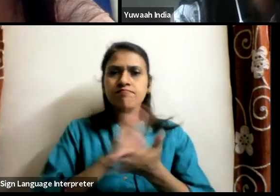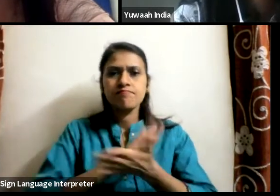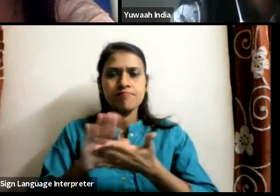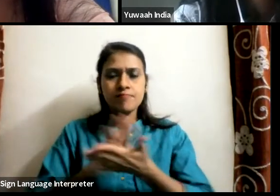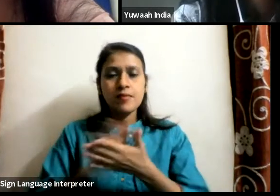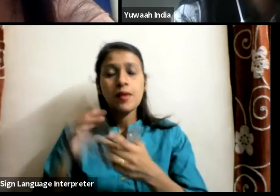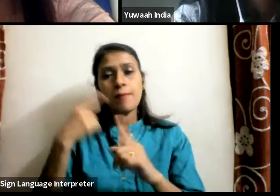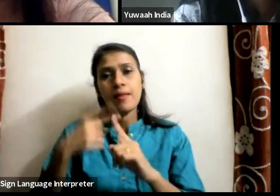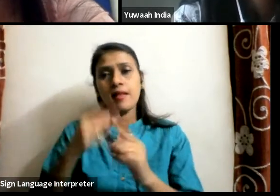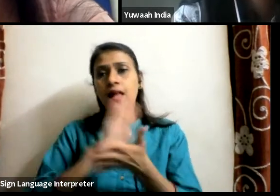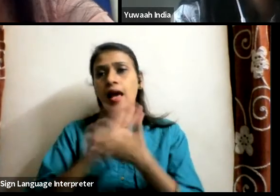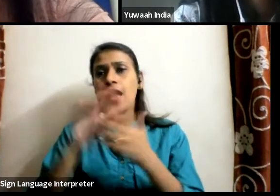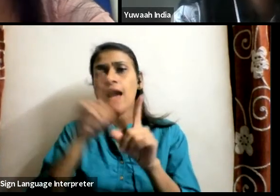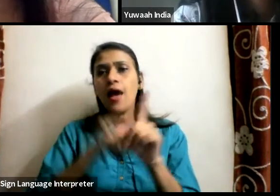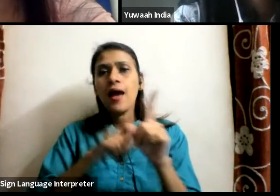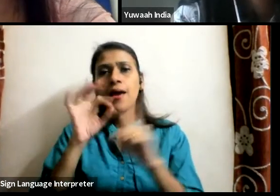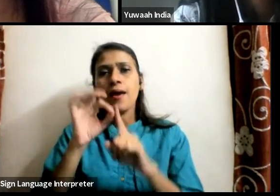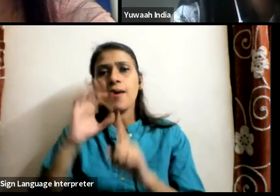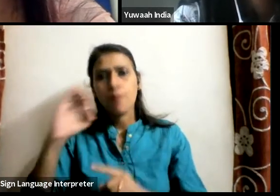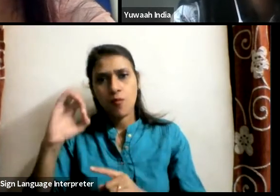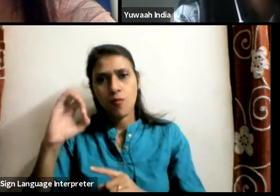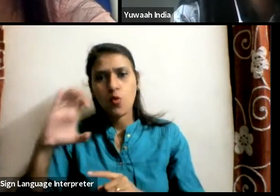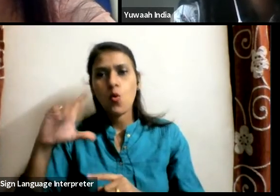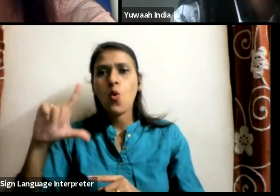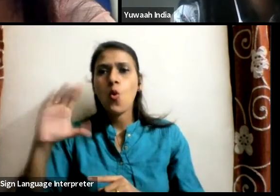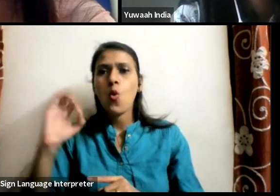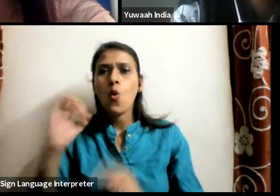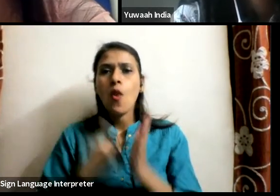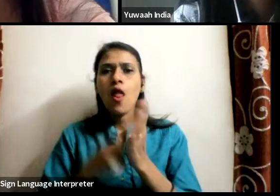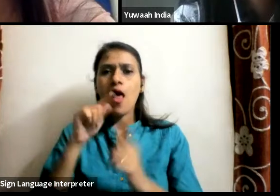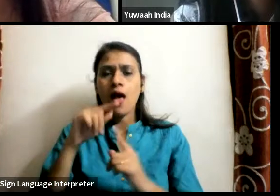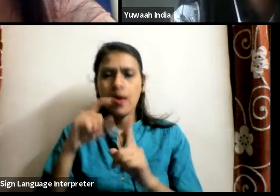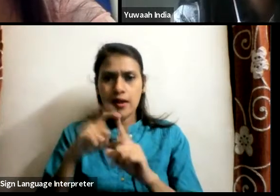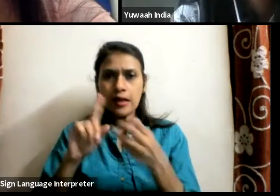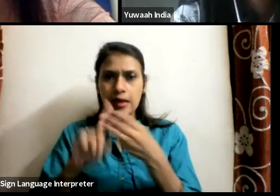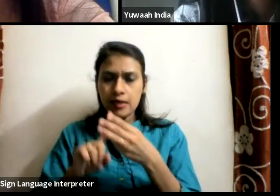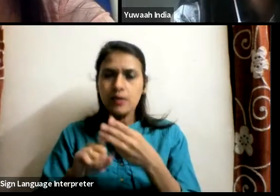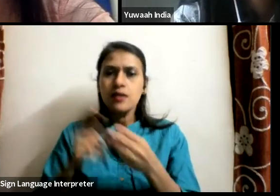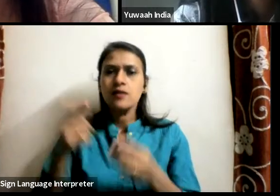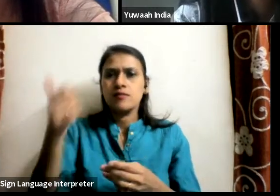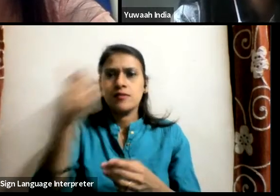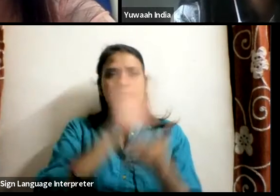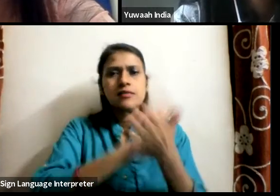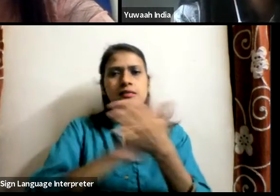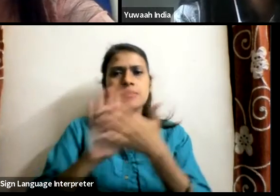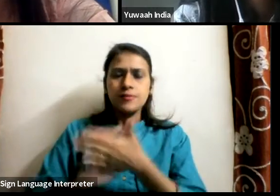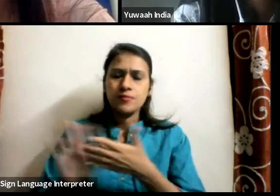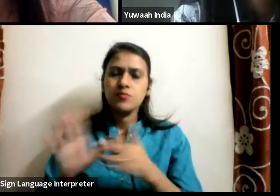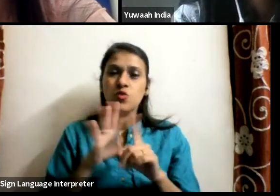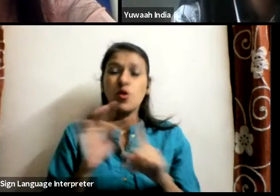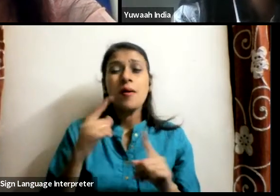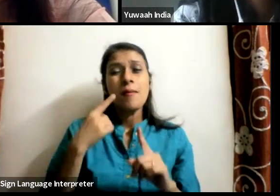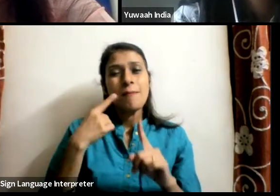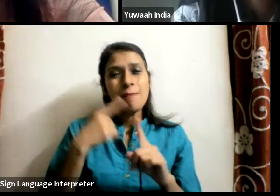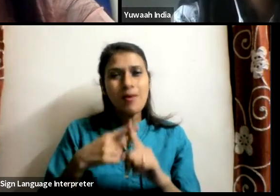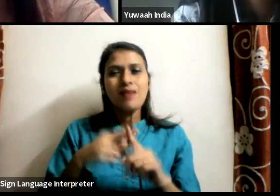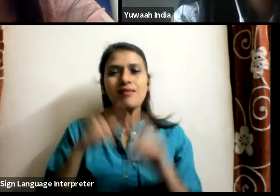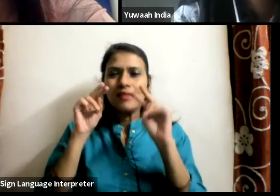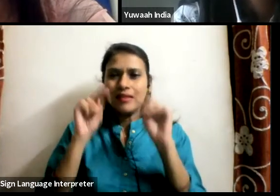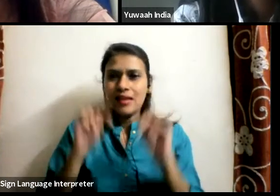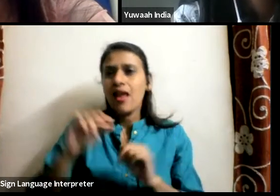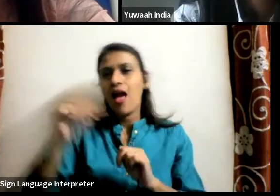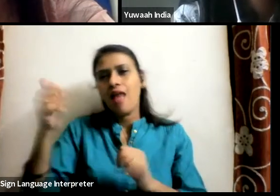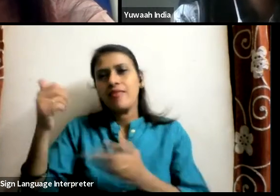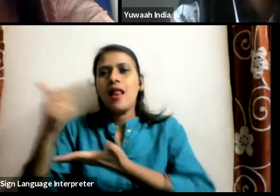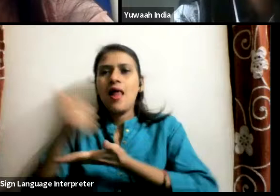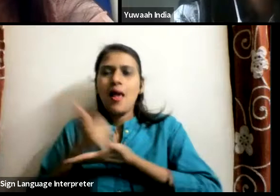सोल्यूशन से, तो आप घर में रहो। बट कुछ ना कुछ एक्सटर्नल सपोर्ट आपको उस समय लेने की जरूरत पड़ सकती